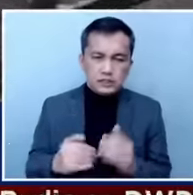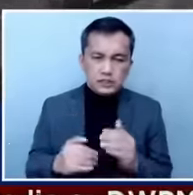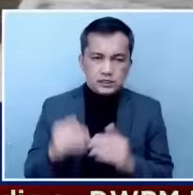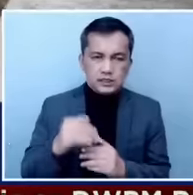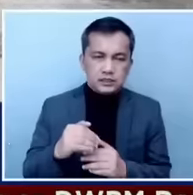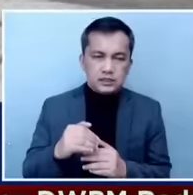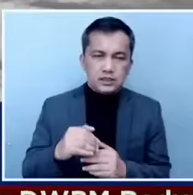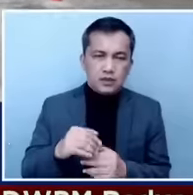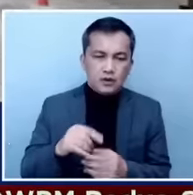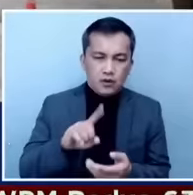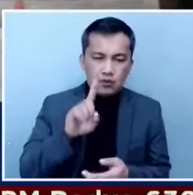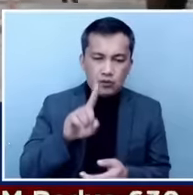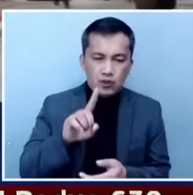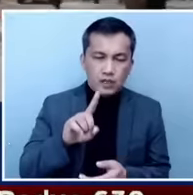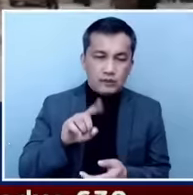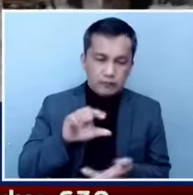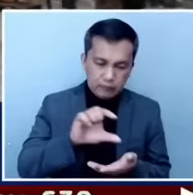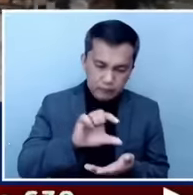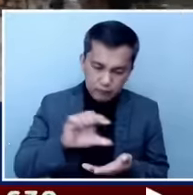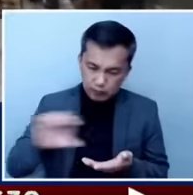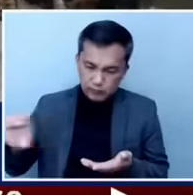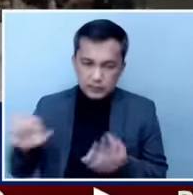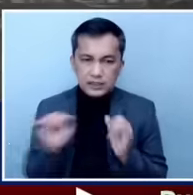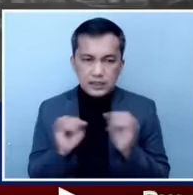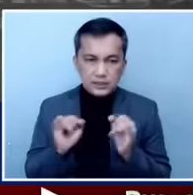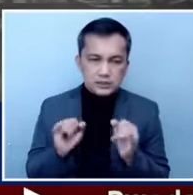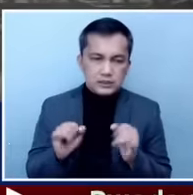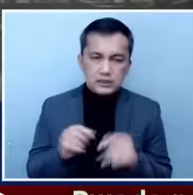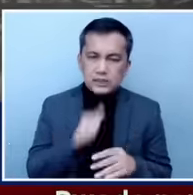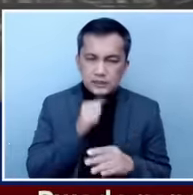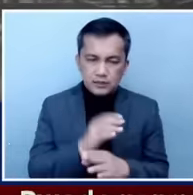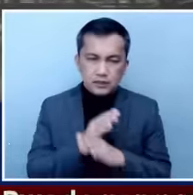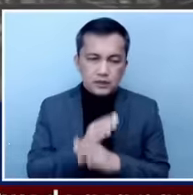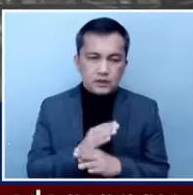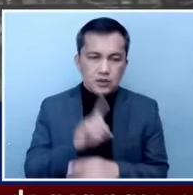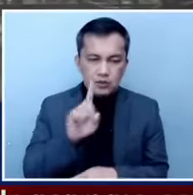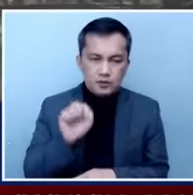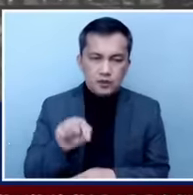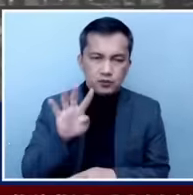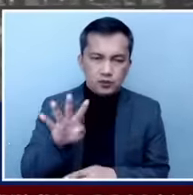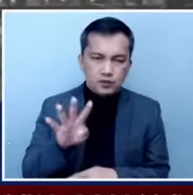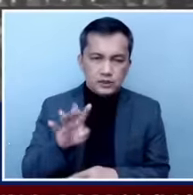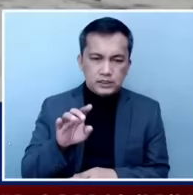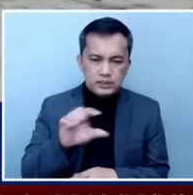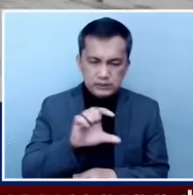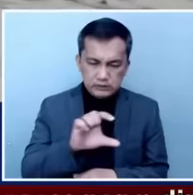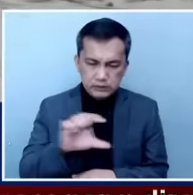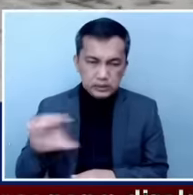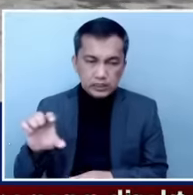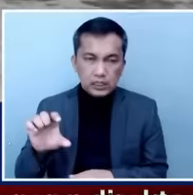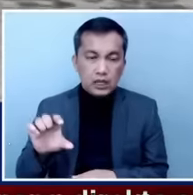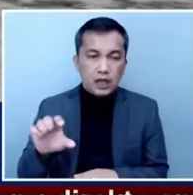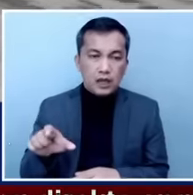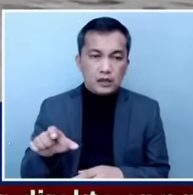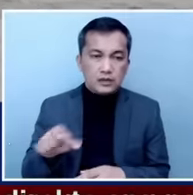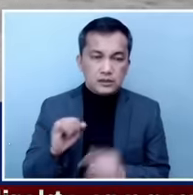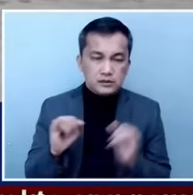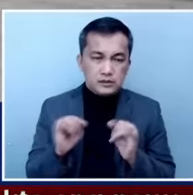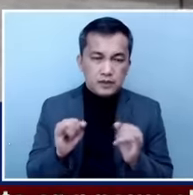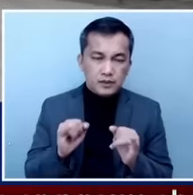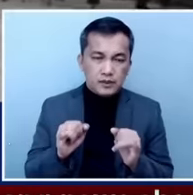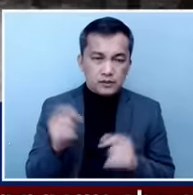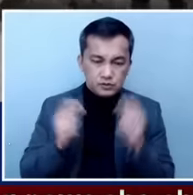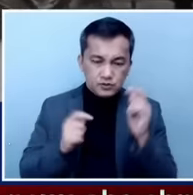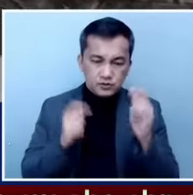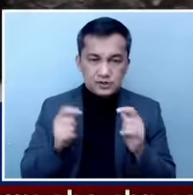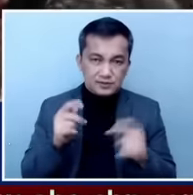1 pulgadang niyebe. Pero hindi pa rin napigil ng mahigit 1.4 inches na kapal ng snow ang mga turista at